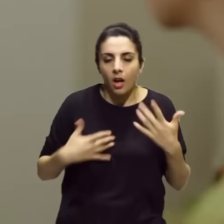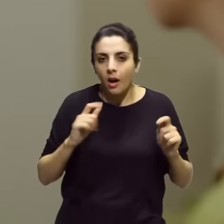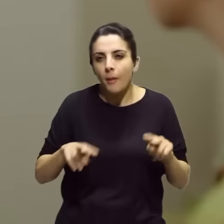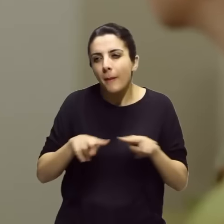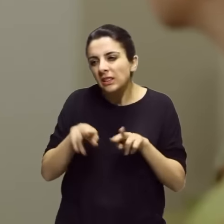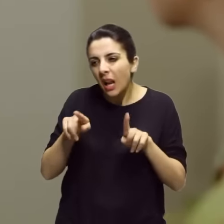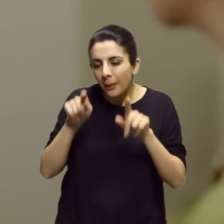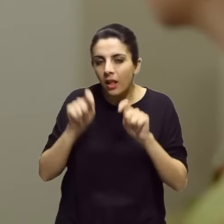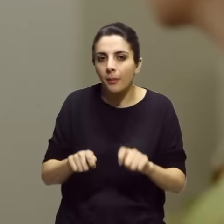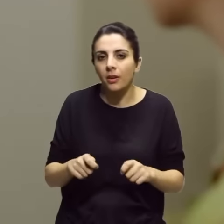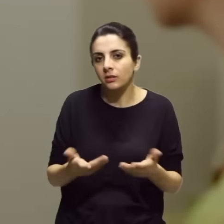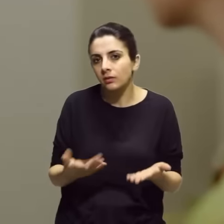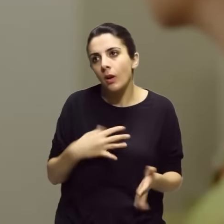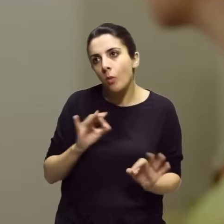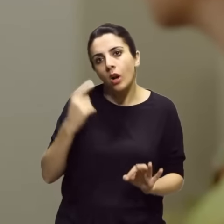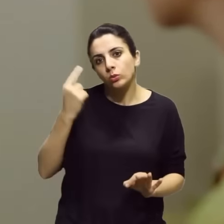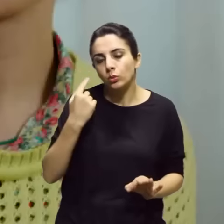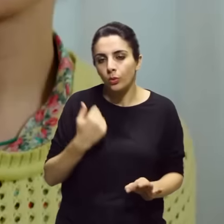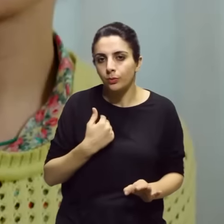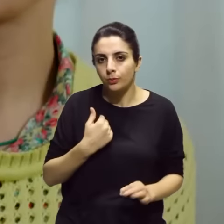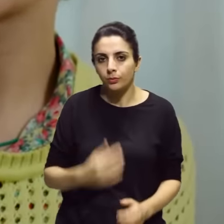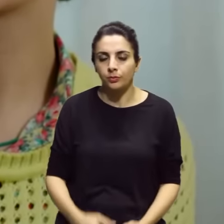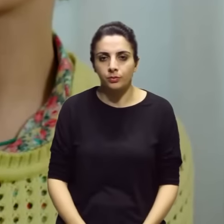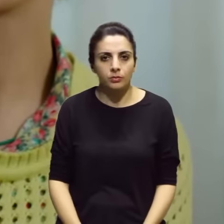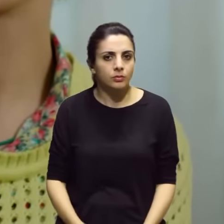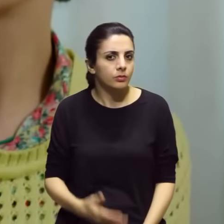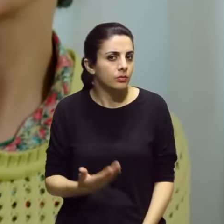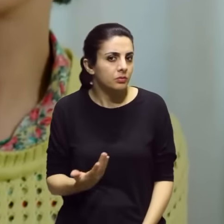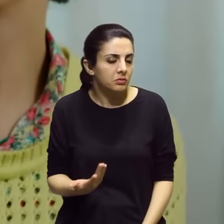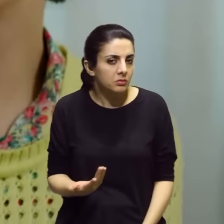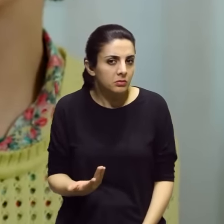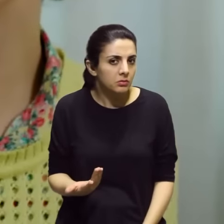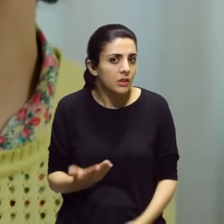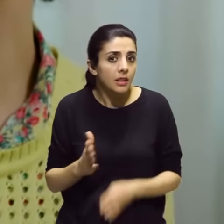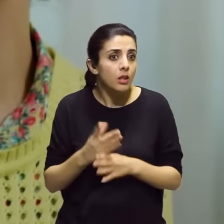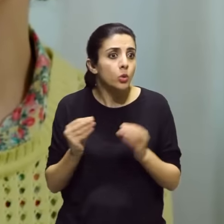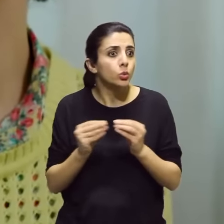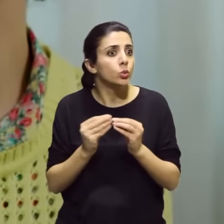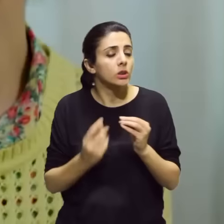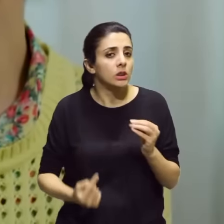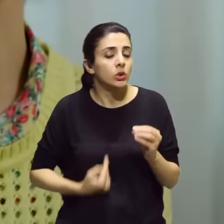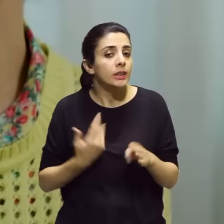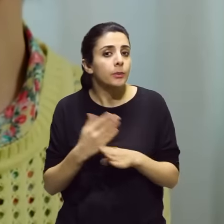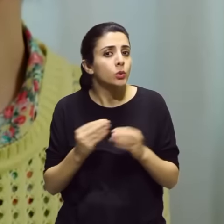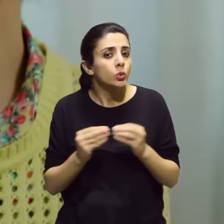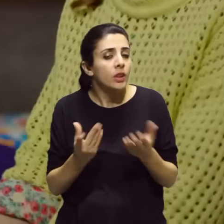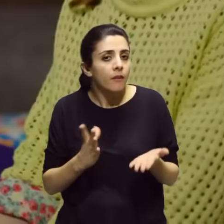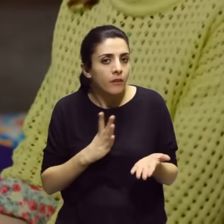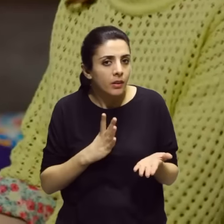Mazhar'ın yaptığı gibi şeyler. Yani ben böyle düşünüyorum yine. Peki niye suçluluk duyuyor yani? Neyin suçu